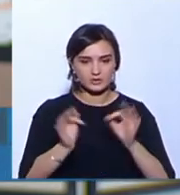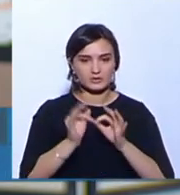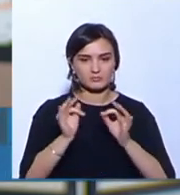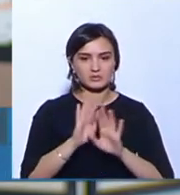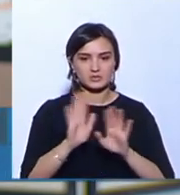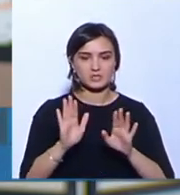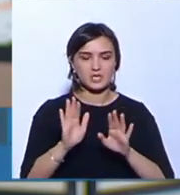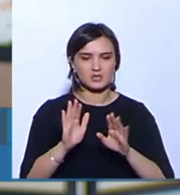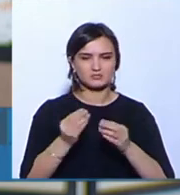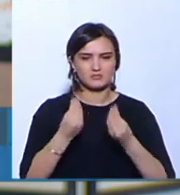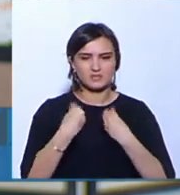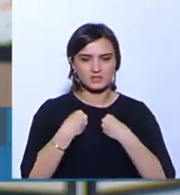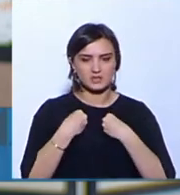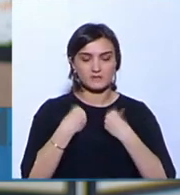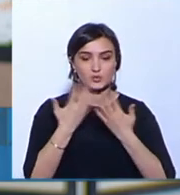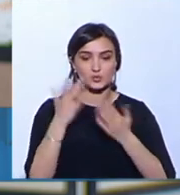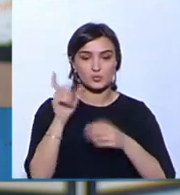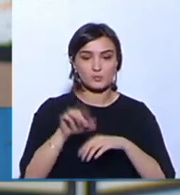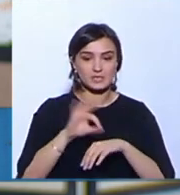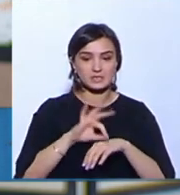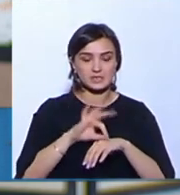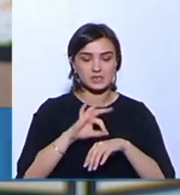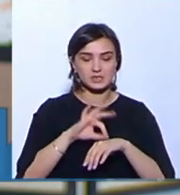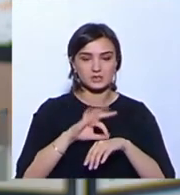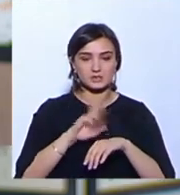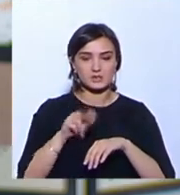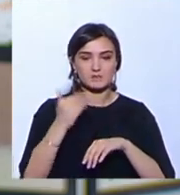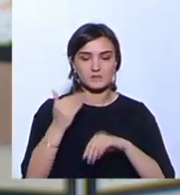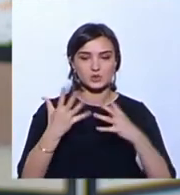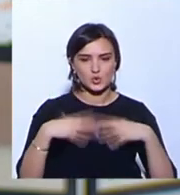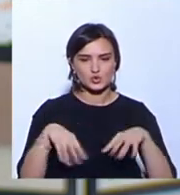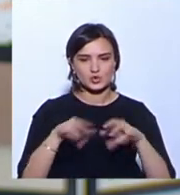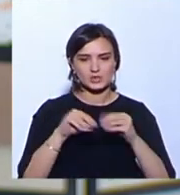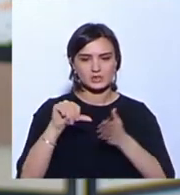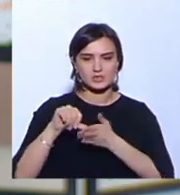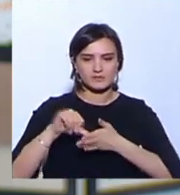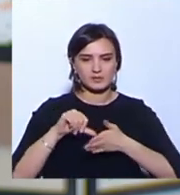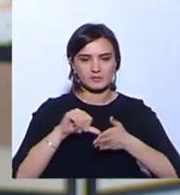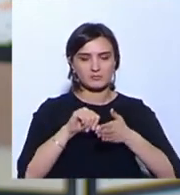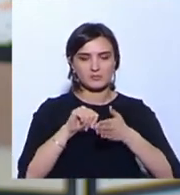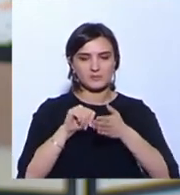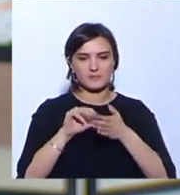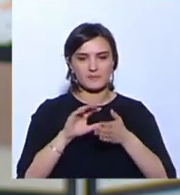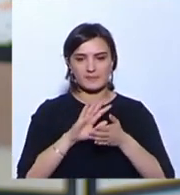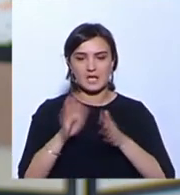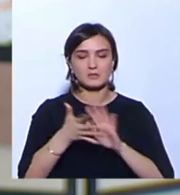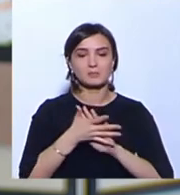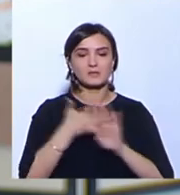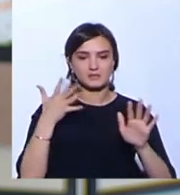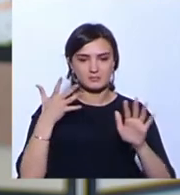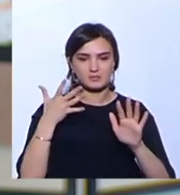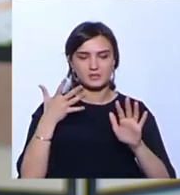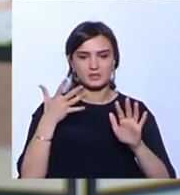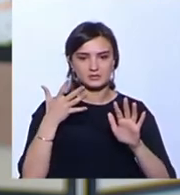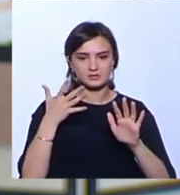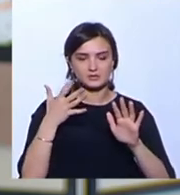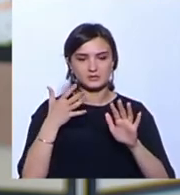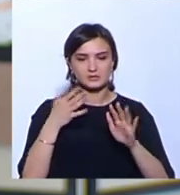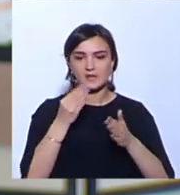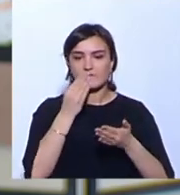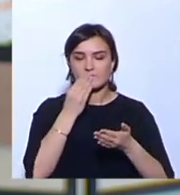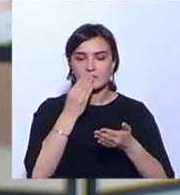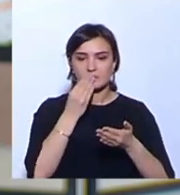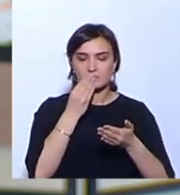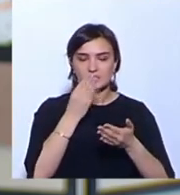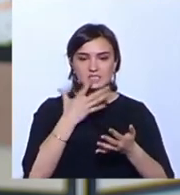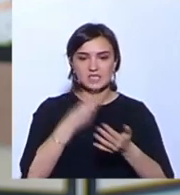არაფერს არ მოგვიტანს, თუ პაციენტი და მისი ოჯახის წევრები არ გაითავისებენ